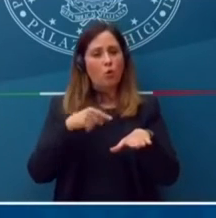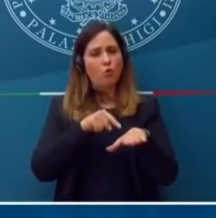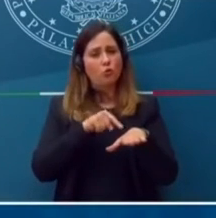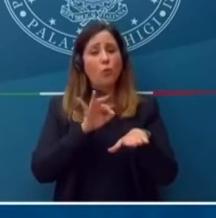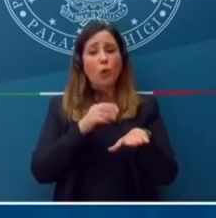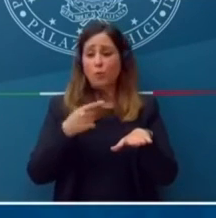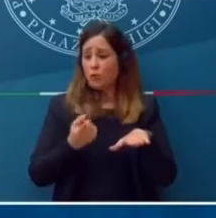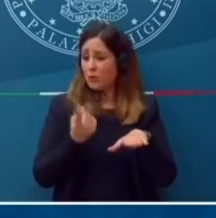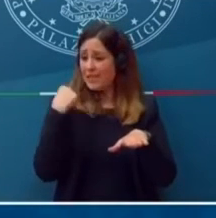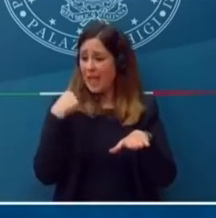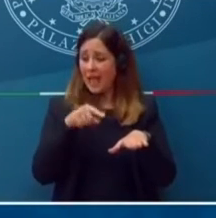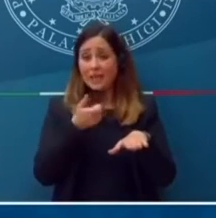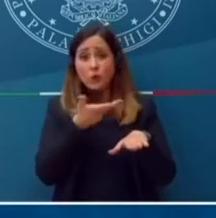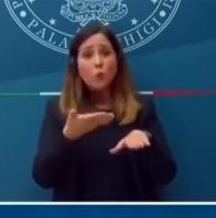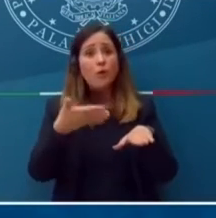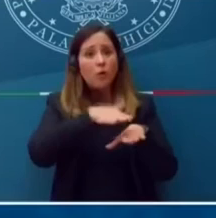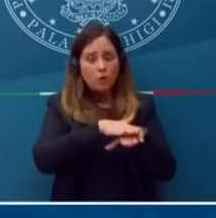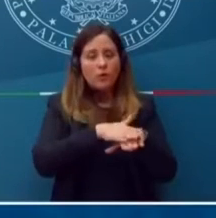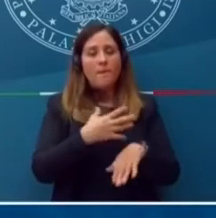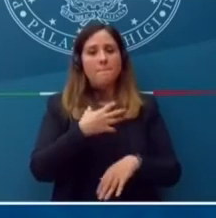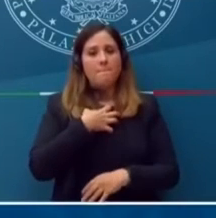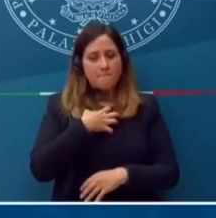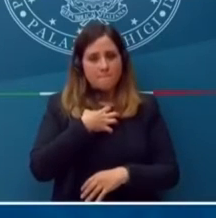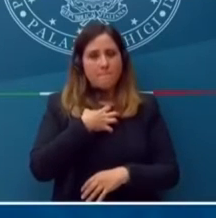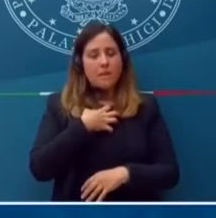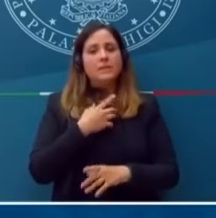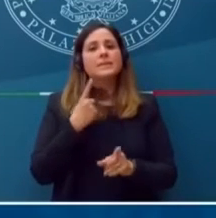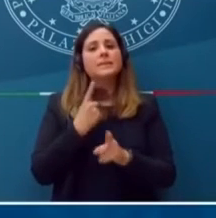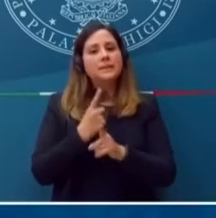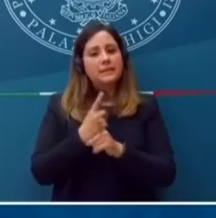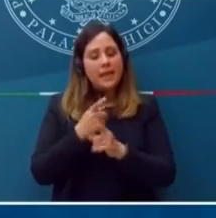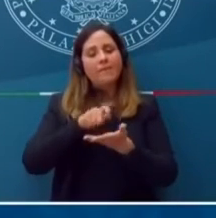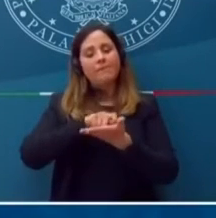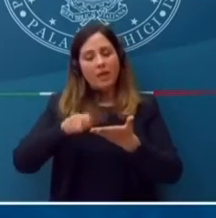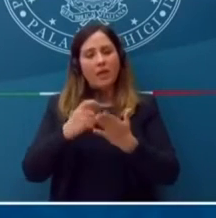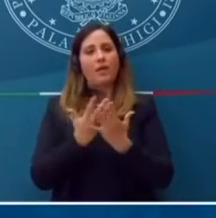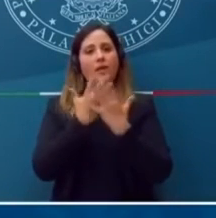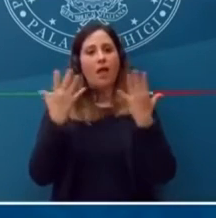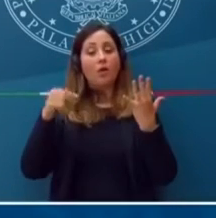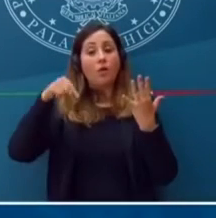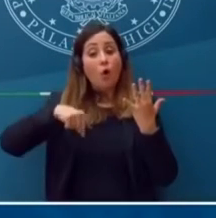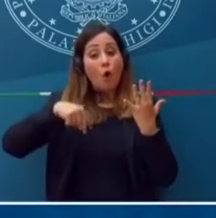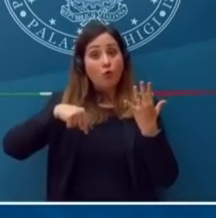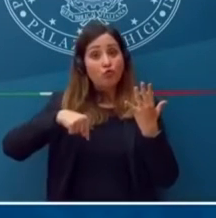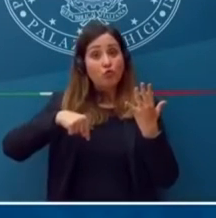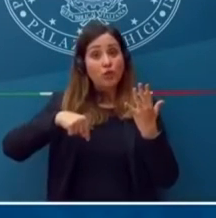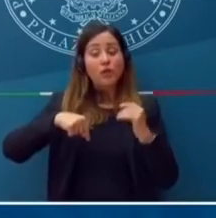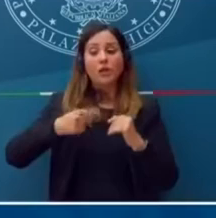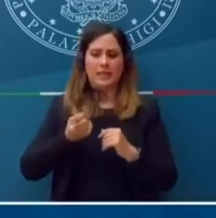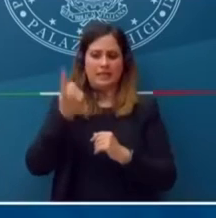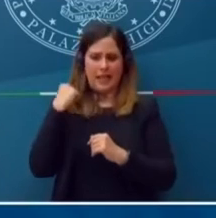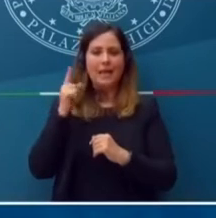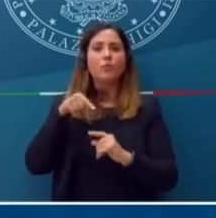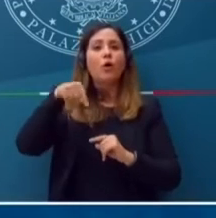di ieri, va però sottolineato che questo è il secondo giorno consecutivo in cui c'è